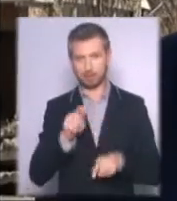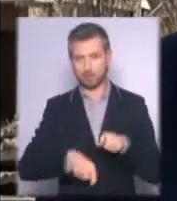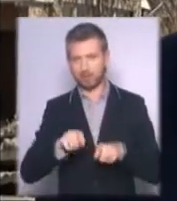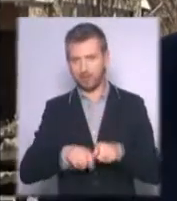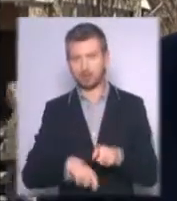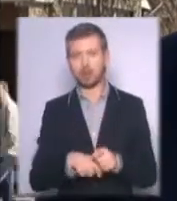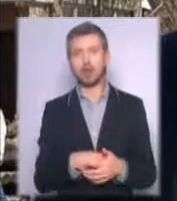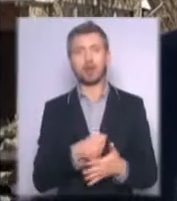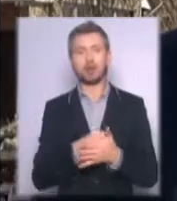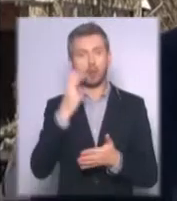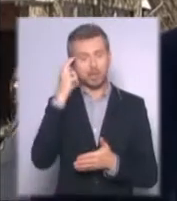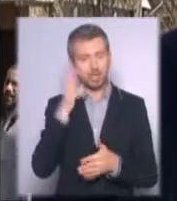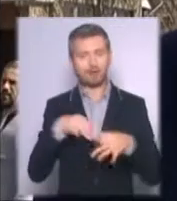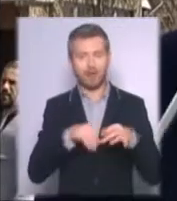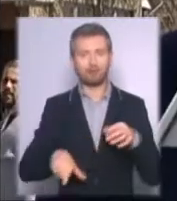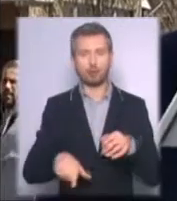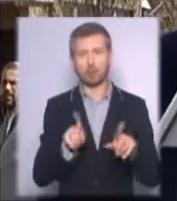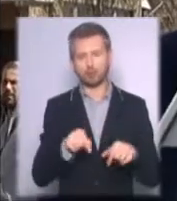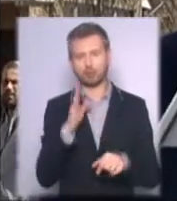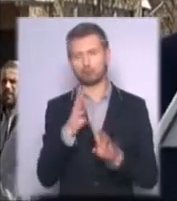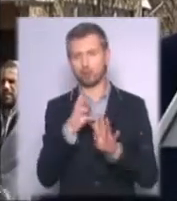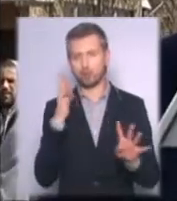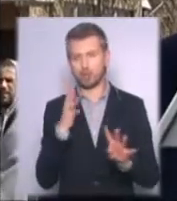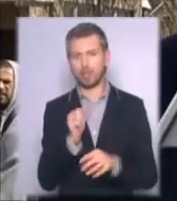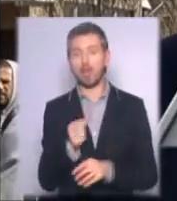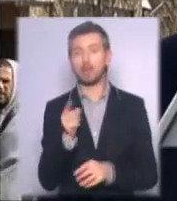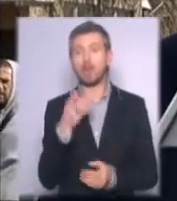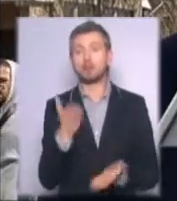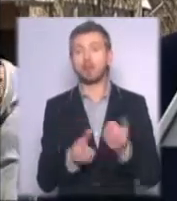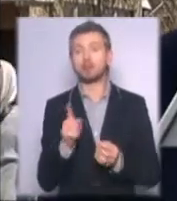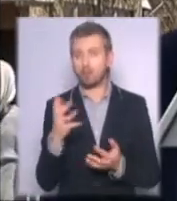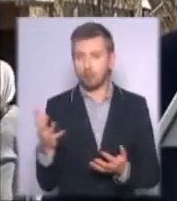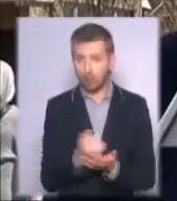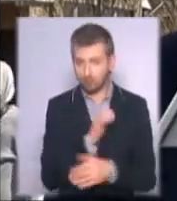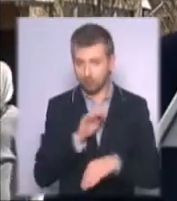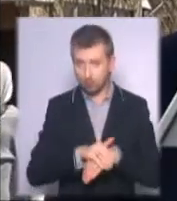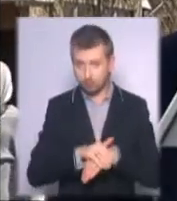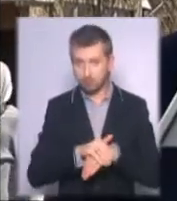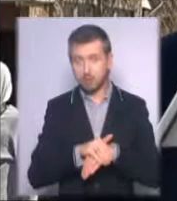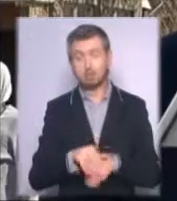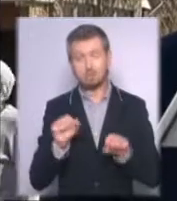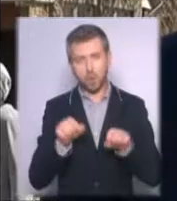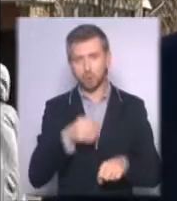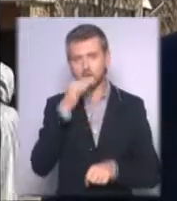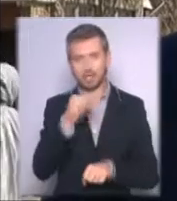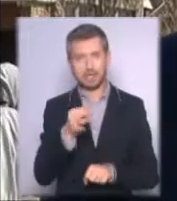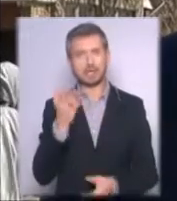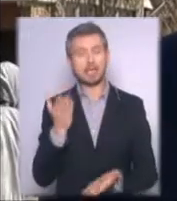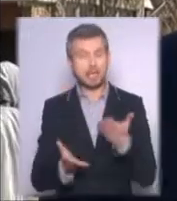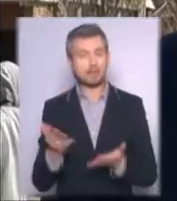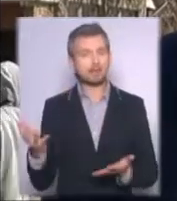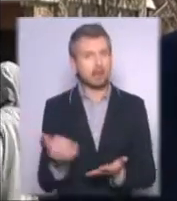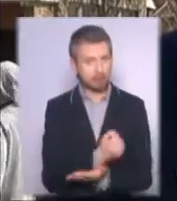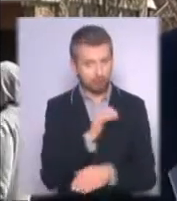«Київавтодора» теж дійде очередь, а там уже, якщо ми щось знайдемо, ну, можу сказати, якщо знайдемо,